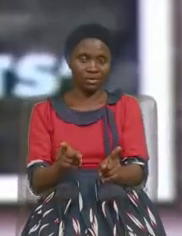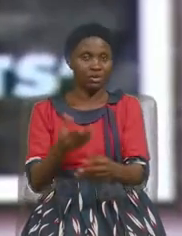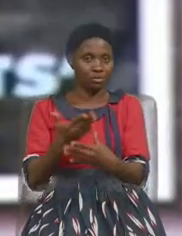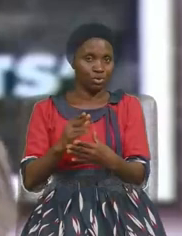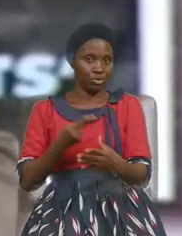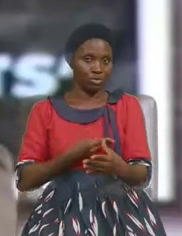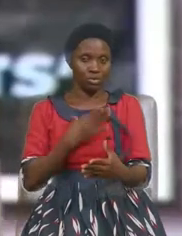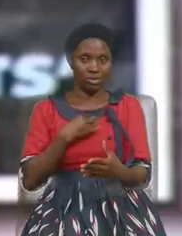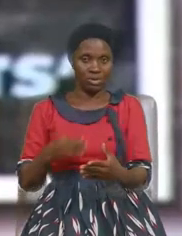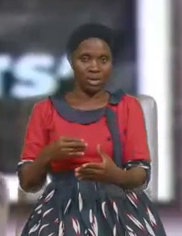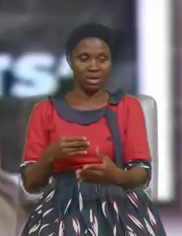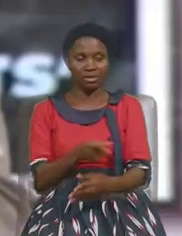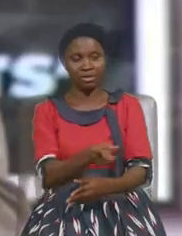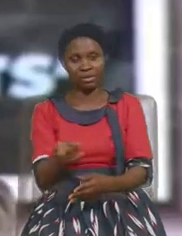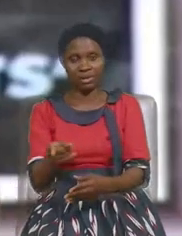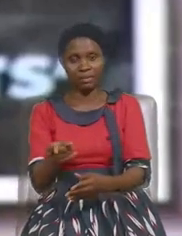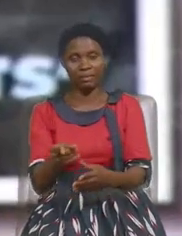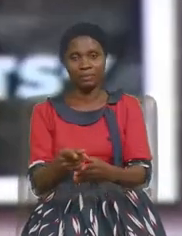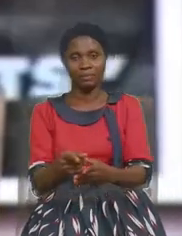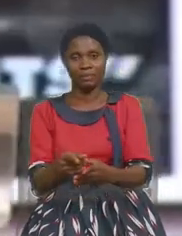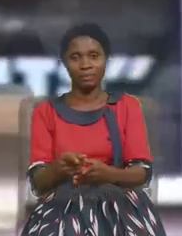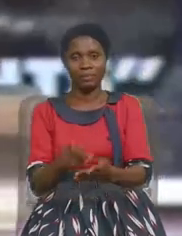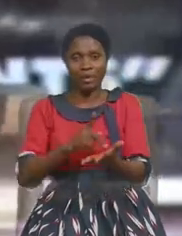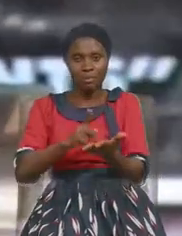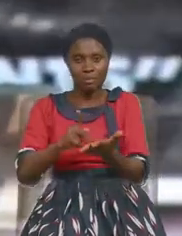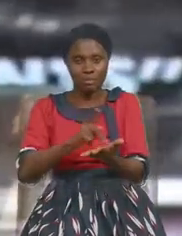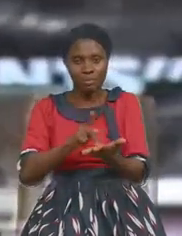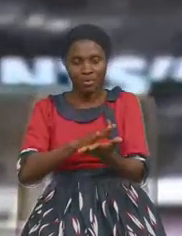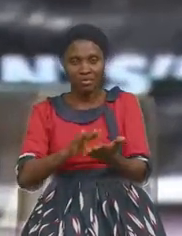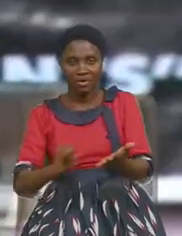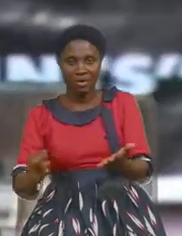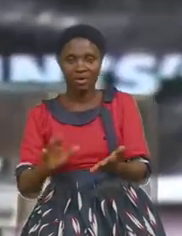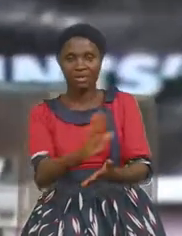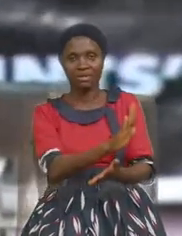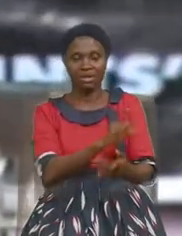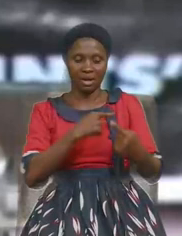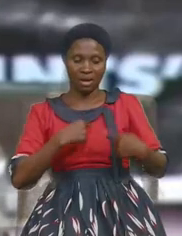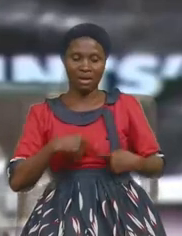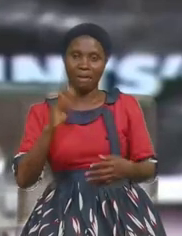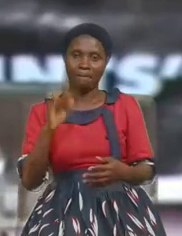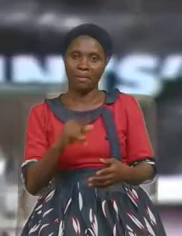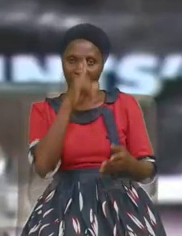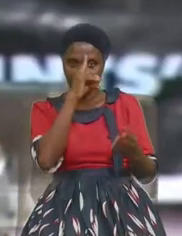ayant purifié le cœur par la foi.